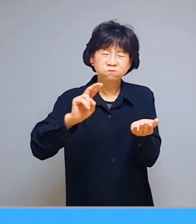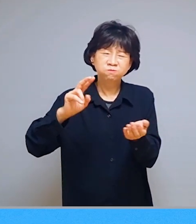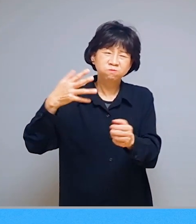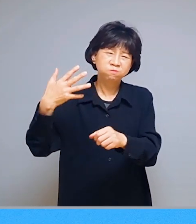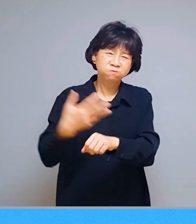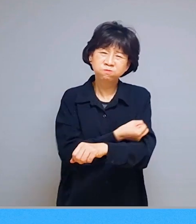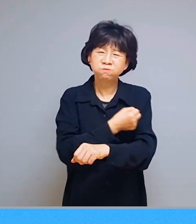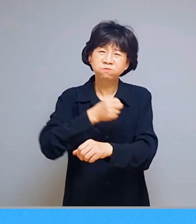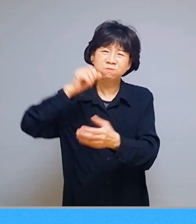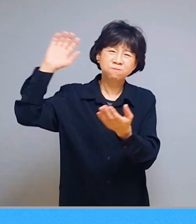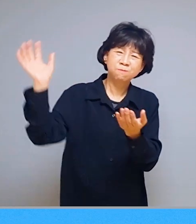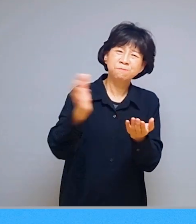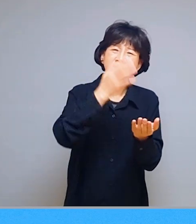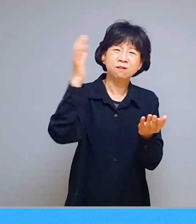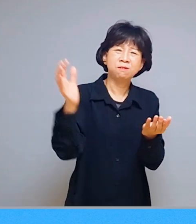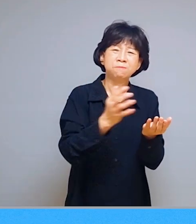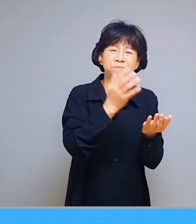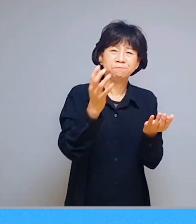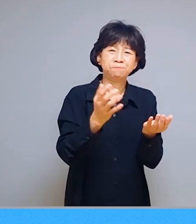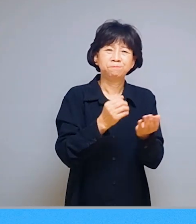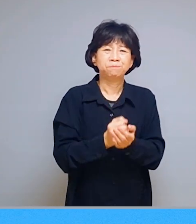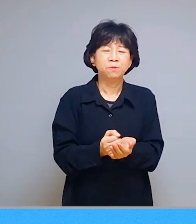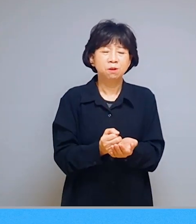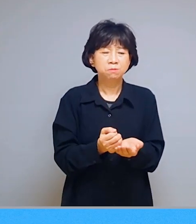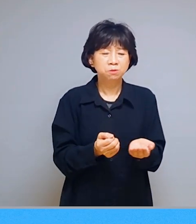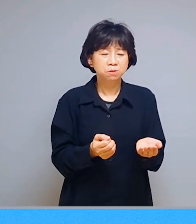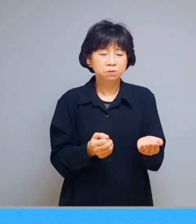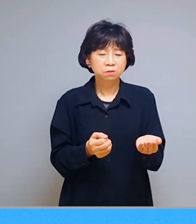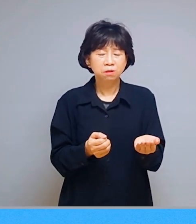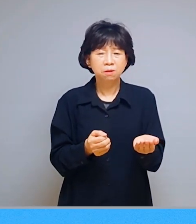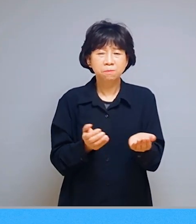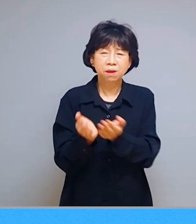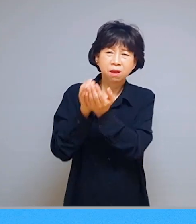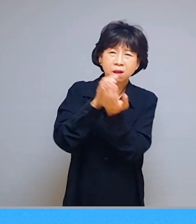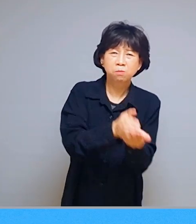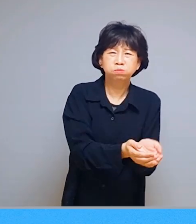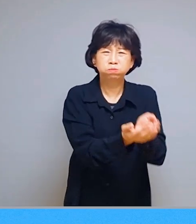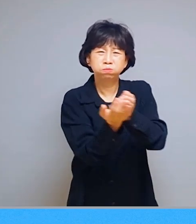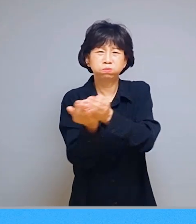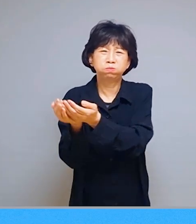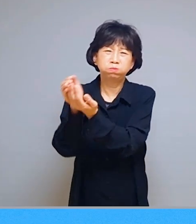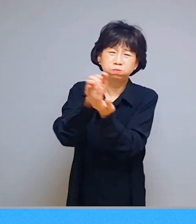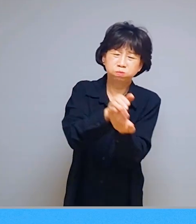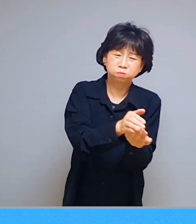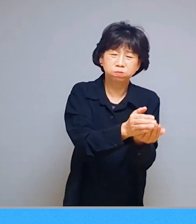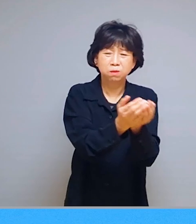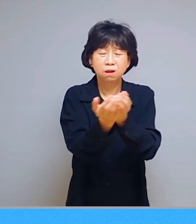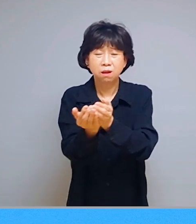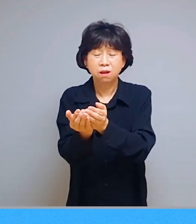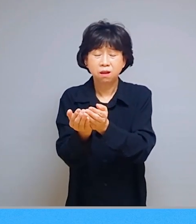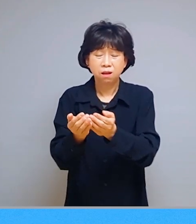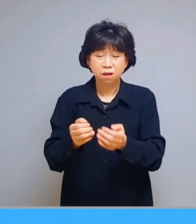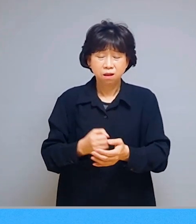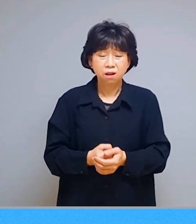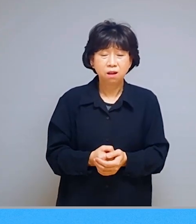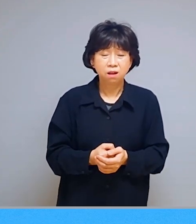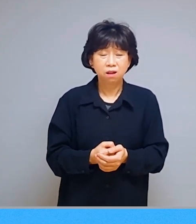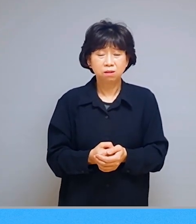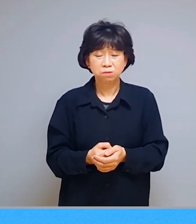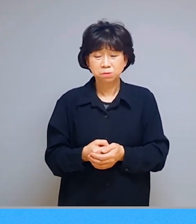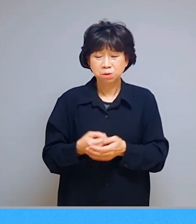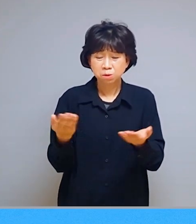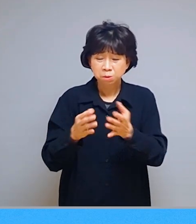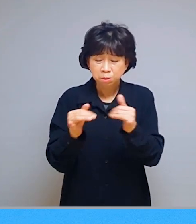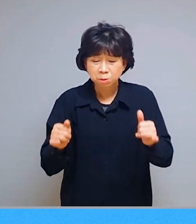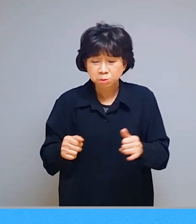광풍이었다고 이야기합니다. 폭풍은 예상보다 훨씬 더 심각했어요. 배는 심하게 흔들렸지요. 선원들이 방향을 통제할 수가 없는